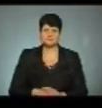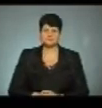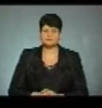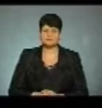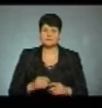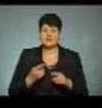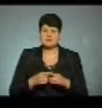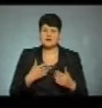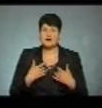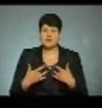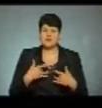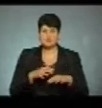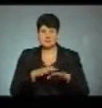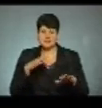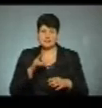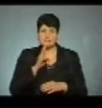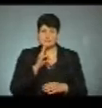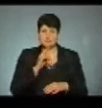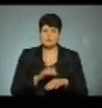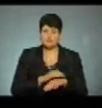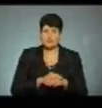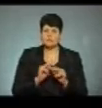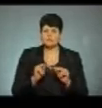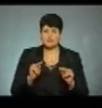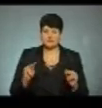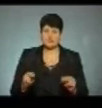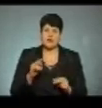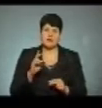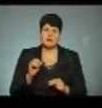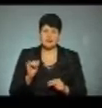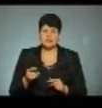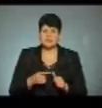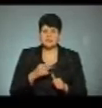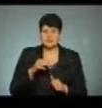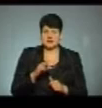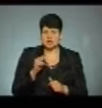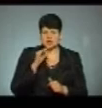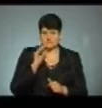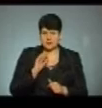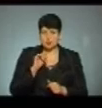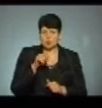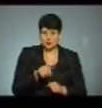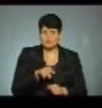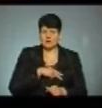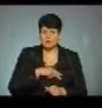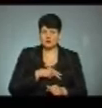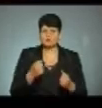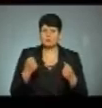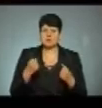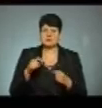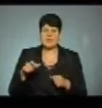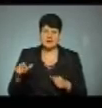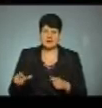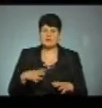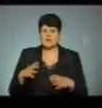Це актова зала Кременецької обласної гуманітарно-педагогічної академії імені Тараса Шевченка. Тут нагороджують спортсменів та